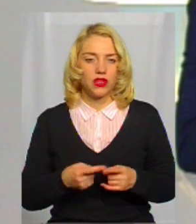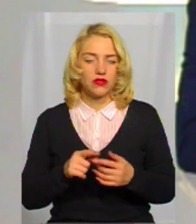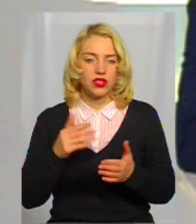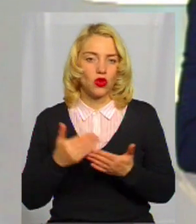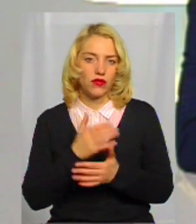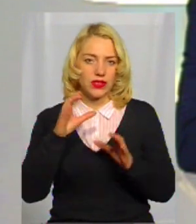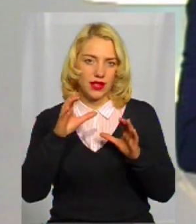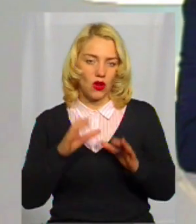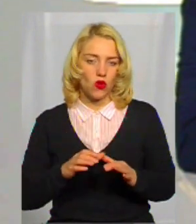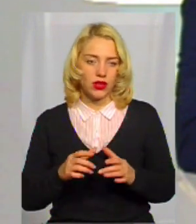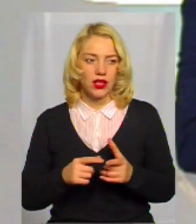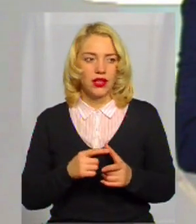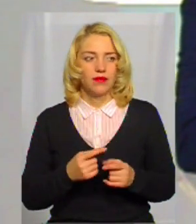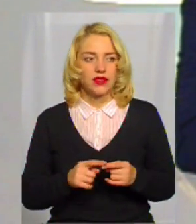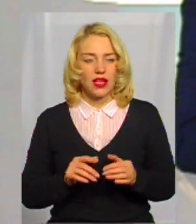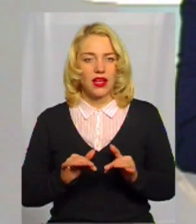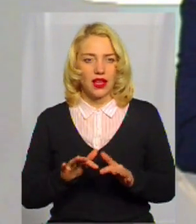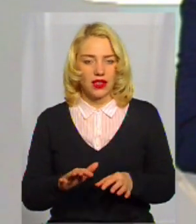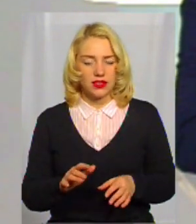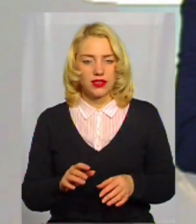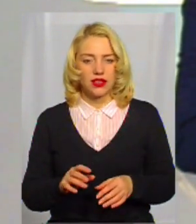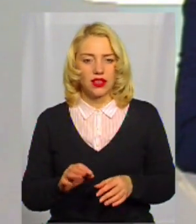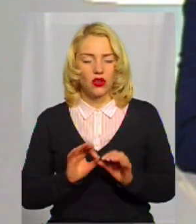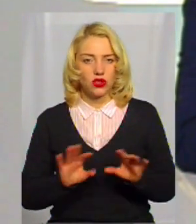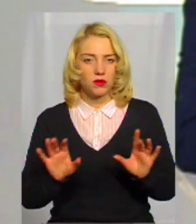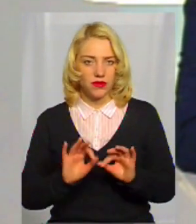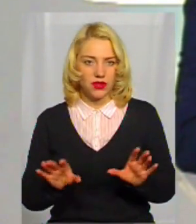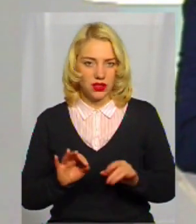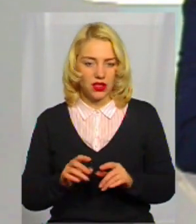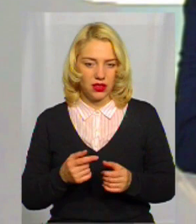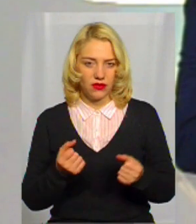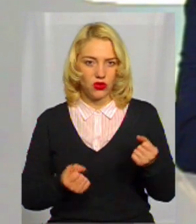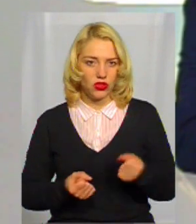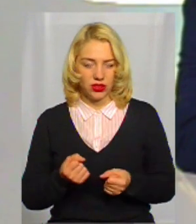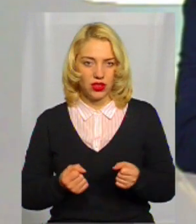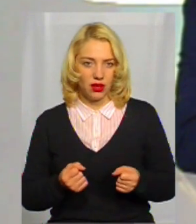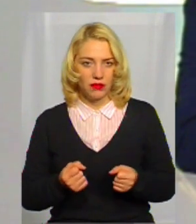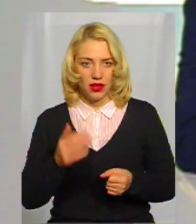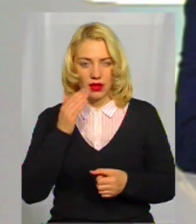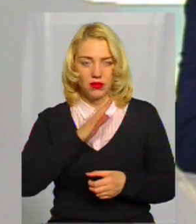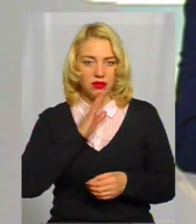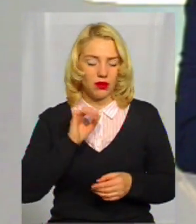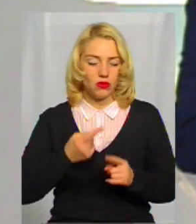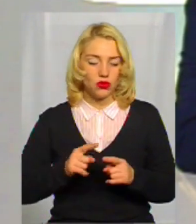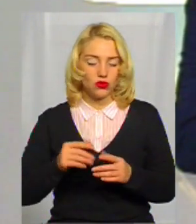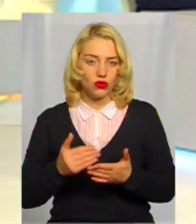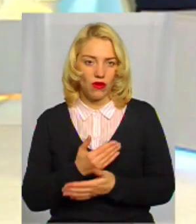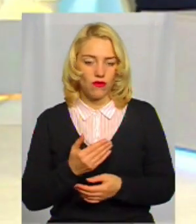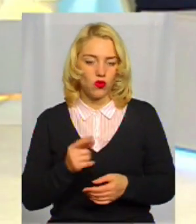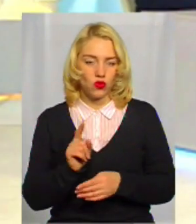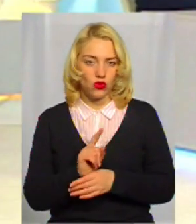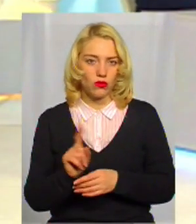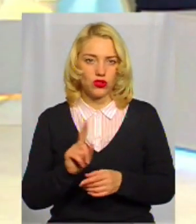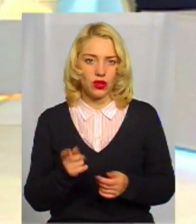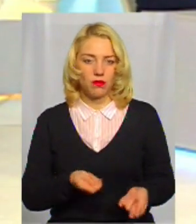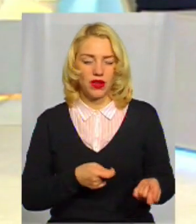закону. Чи на акціях розповідали водіям, батькам про цю нову норму, про те, що необхідно перевозити дітей